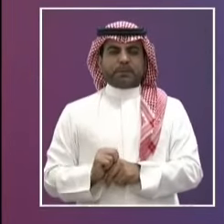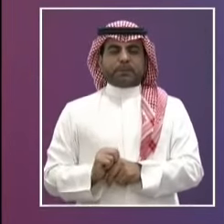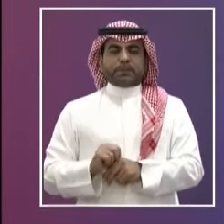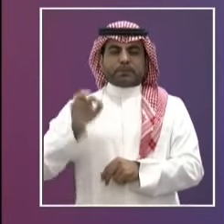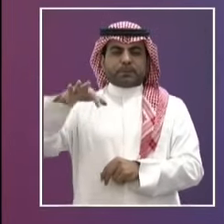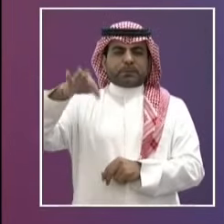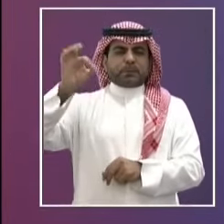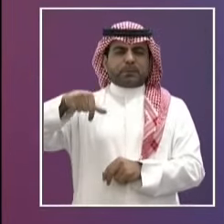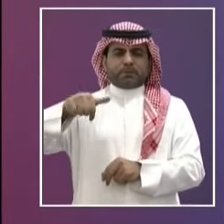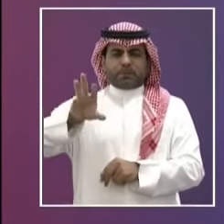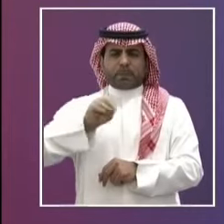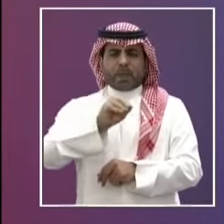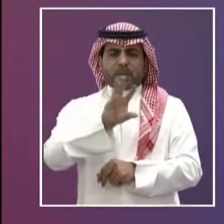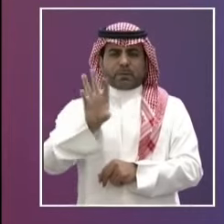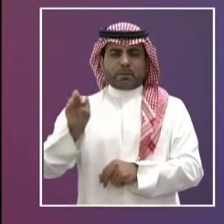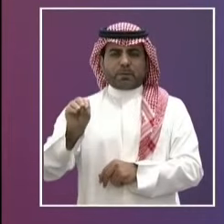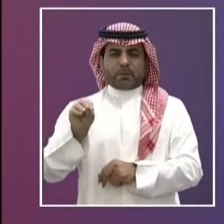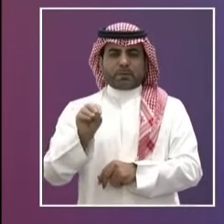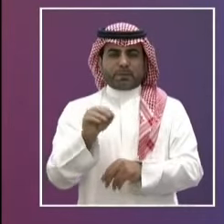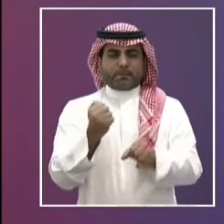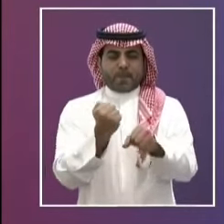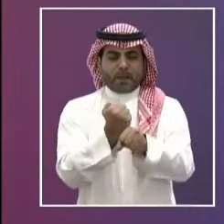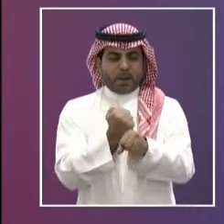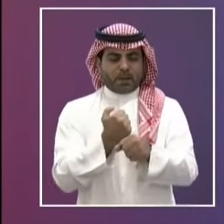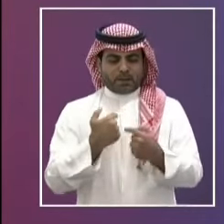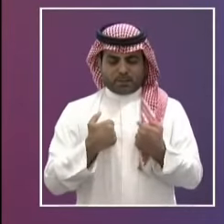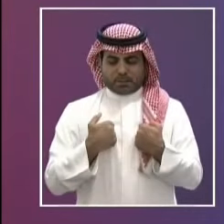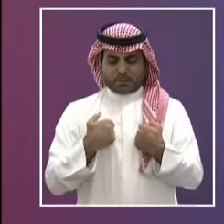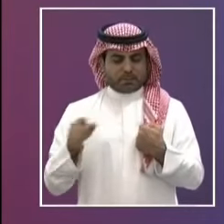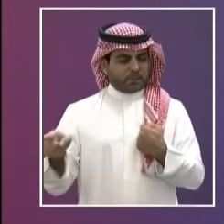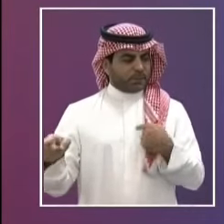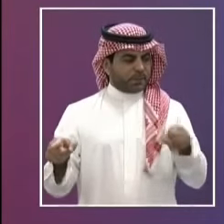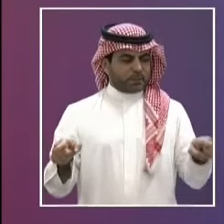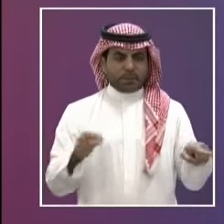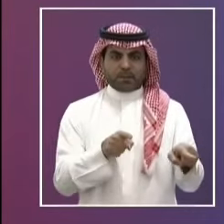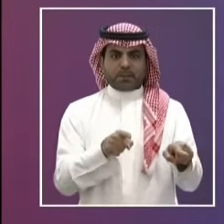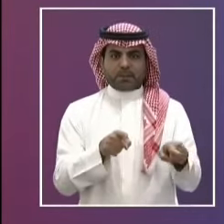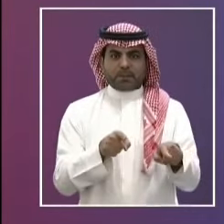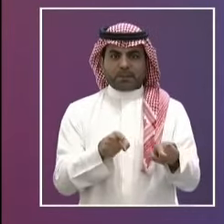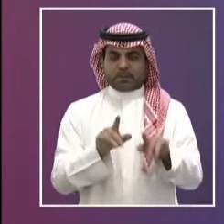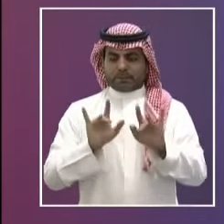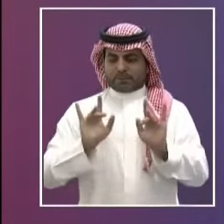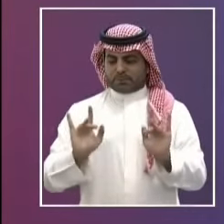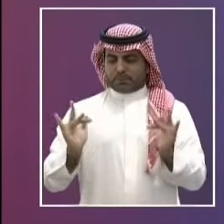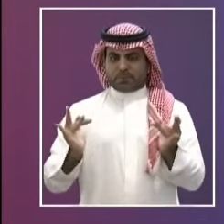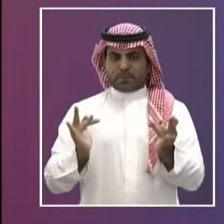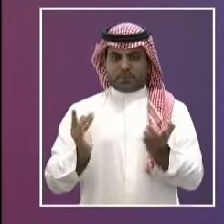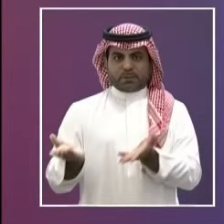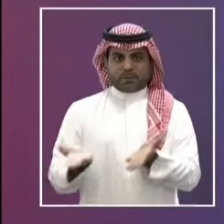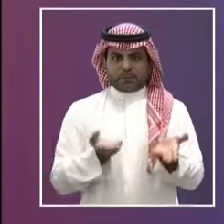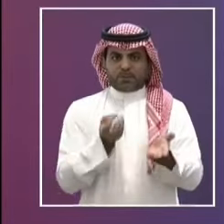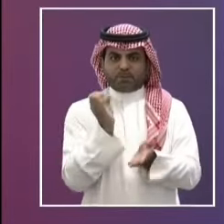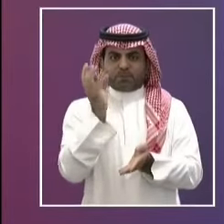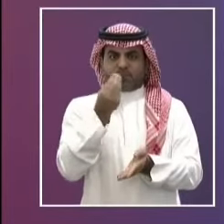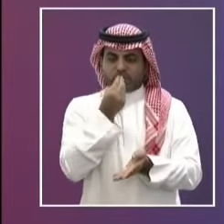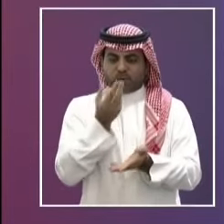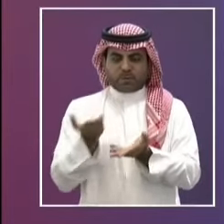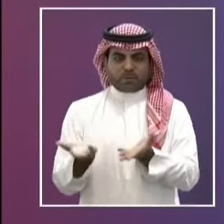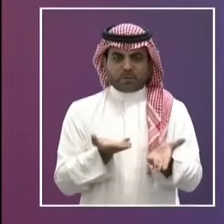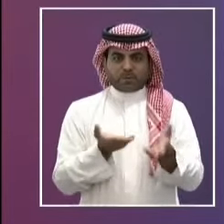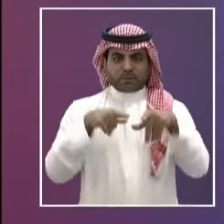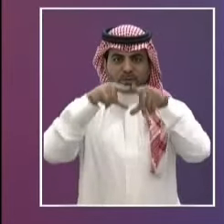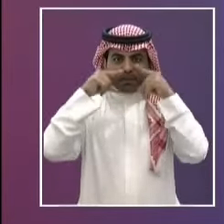بأن هنالك عدد من الالتزام في بيئة العمل. الزملاء في العمل يجلسون على إفطار جماعي أو على وجبة جماعية بدون